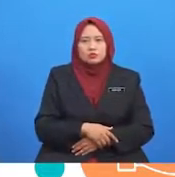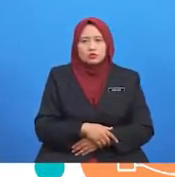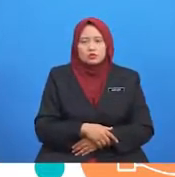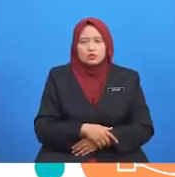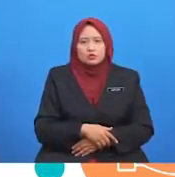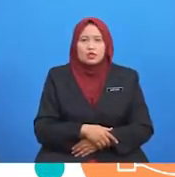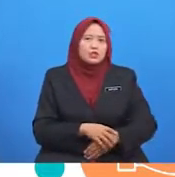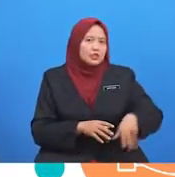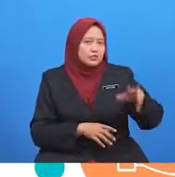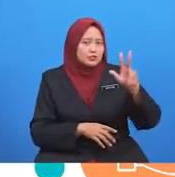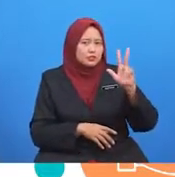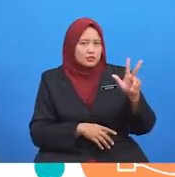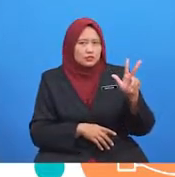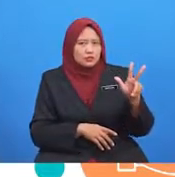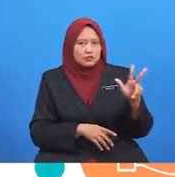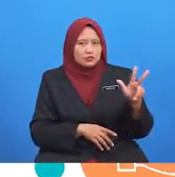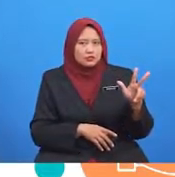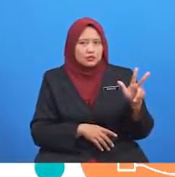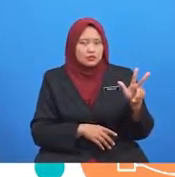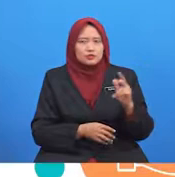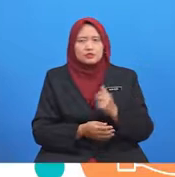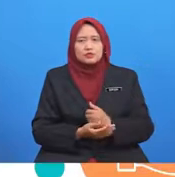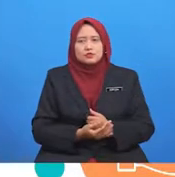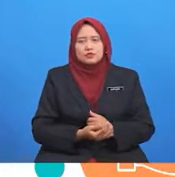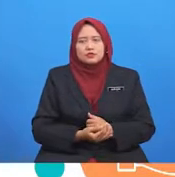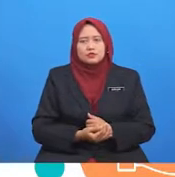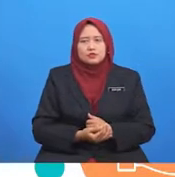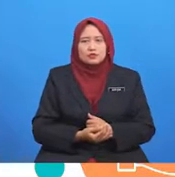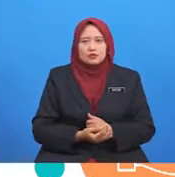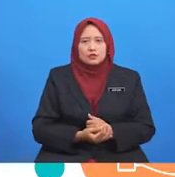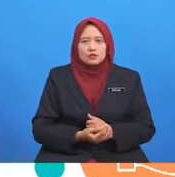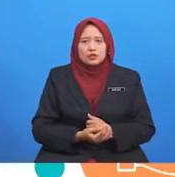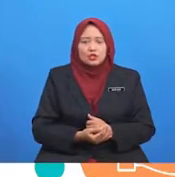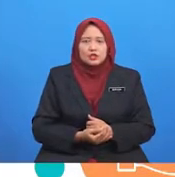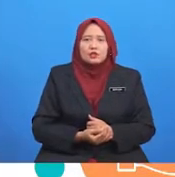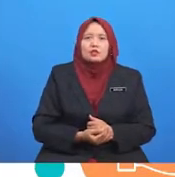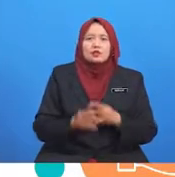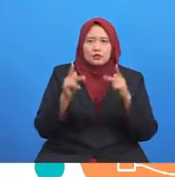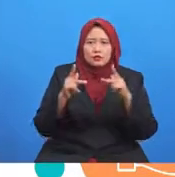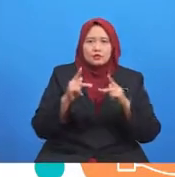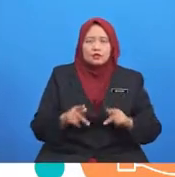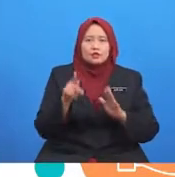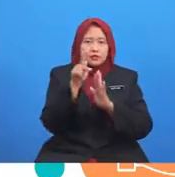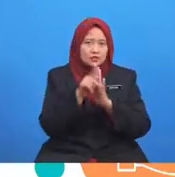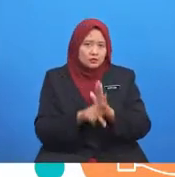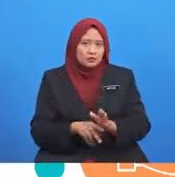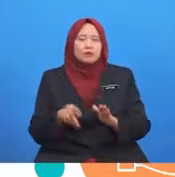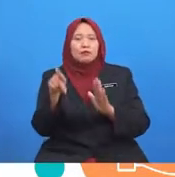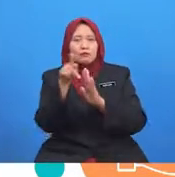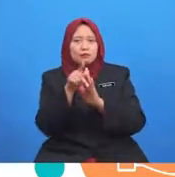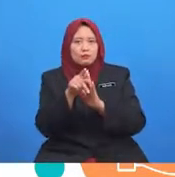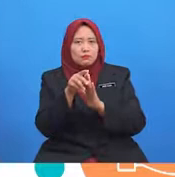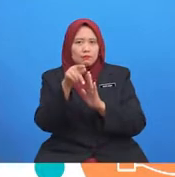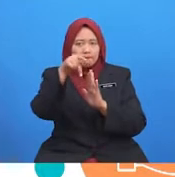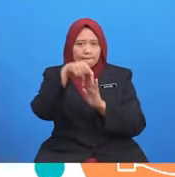Aspek yang ketiga yang perlu dikaji pada produk tersebut adalah kaedah kepenggunaan.